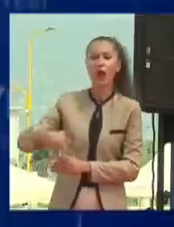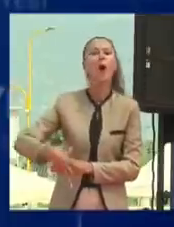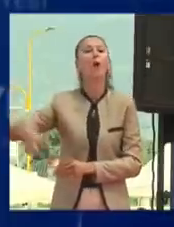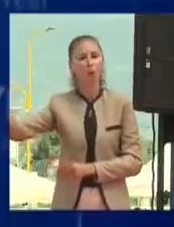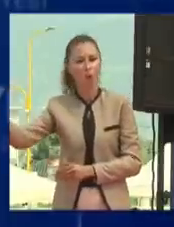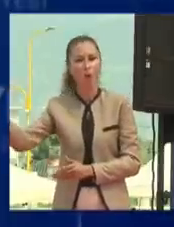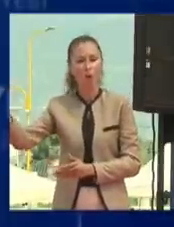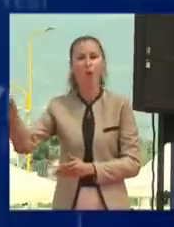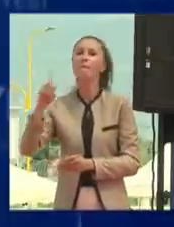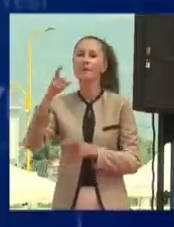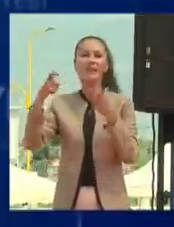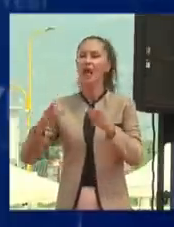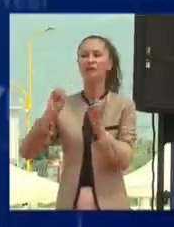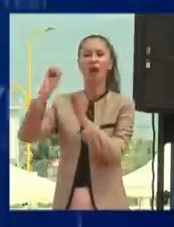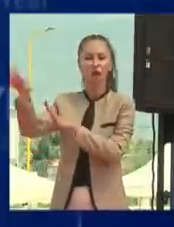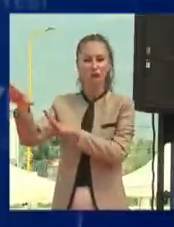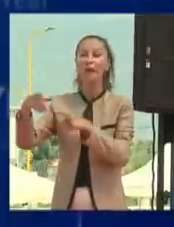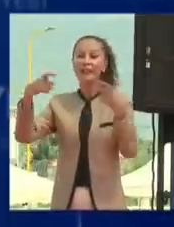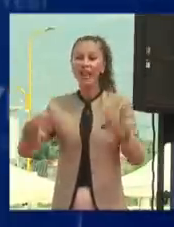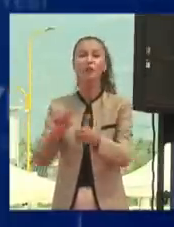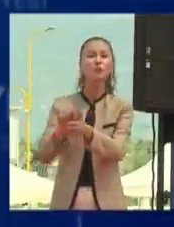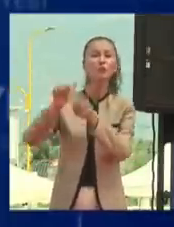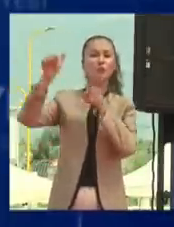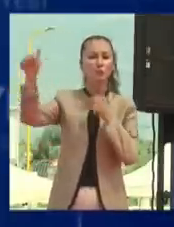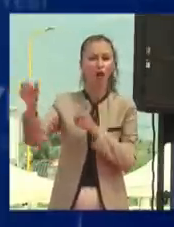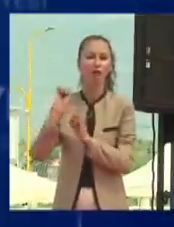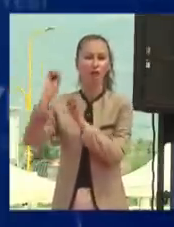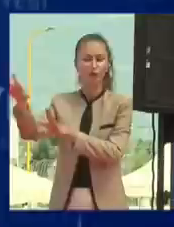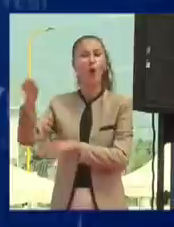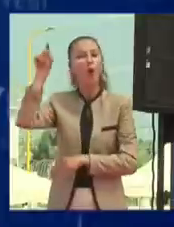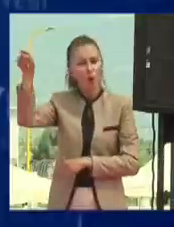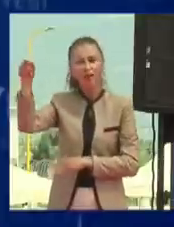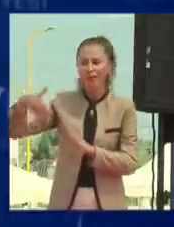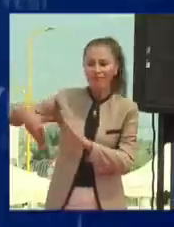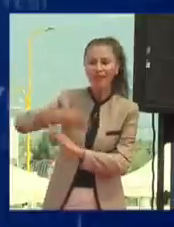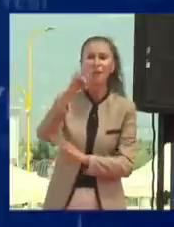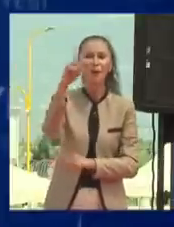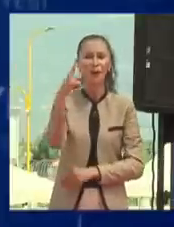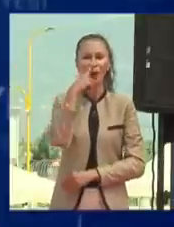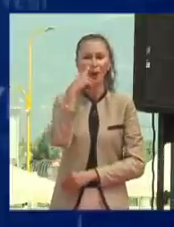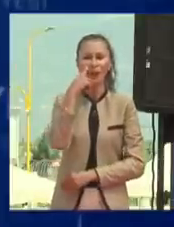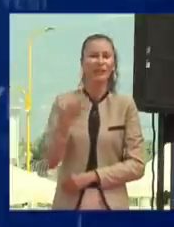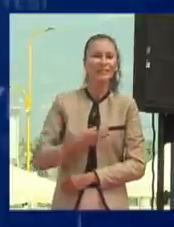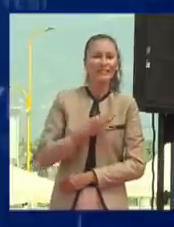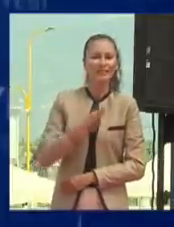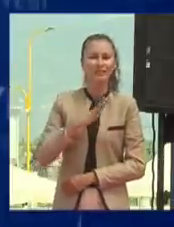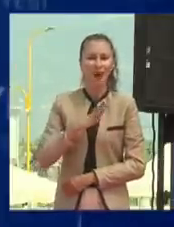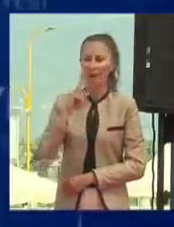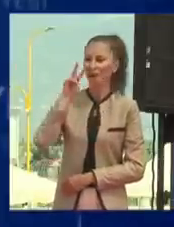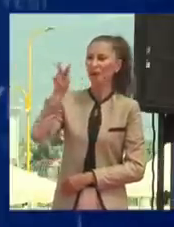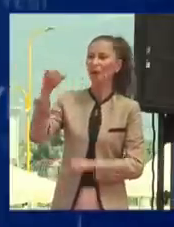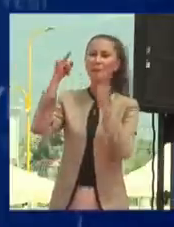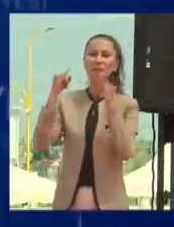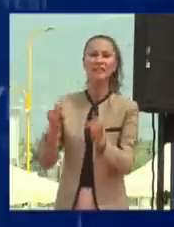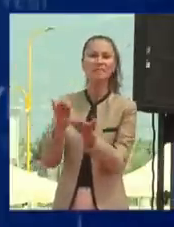onu, götürüp bir yerlere döküyor. Kentten uzak bir yere götürüyor. Oradan geçerken bir koku hissediyorsunuz ve bir görüntü